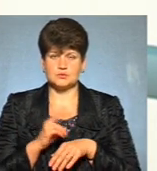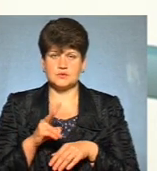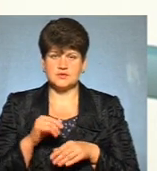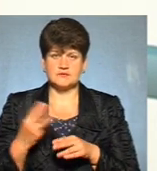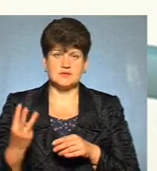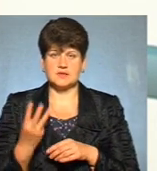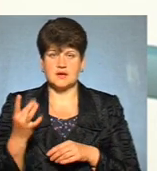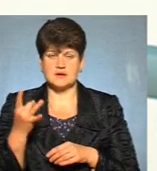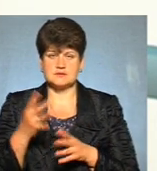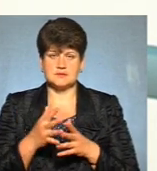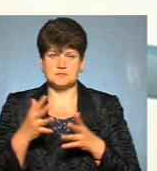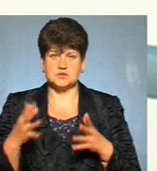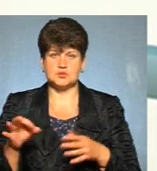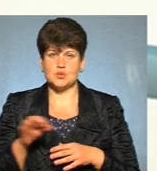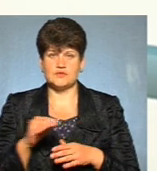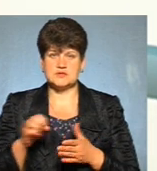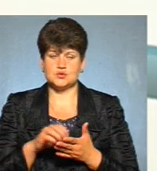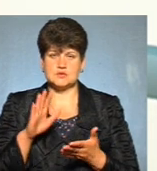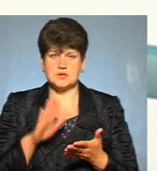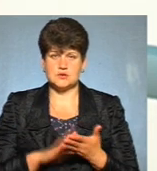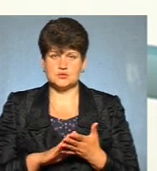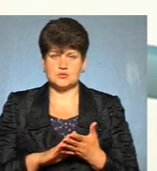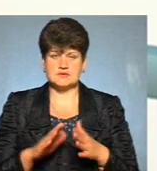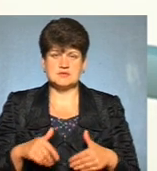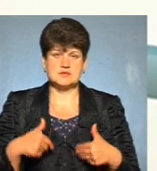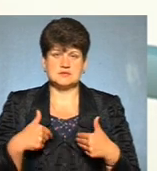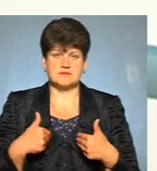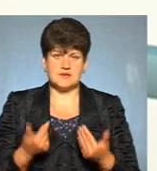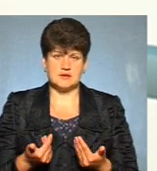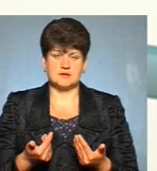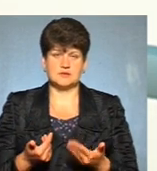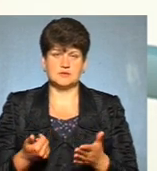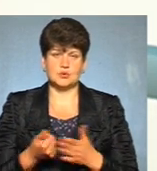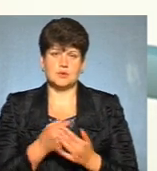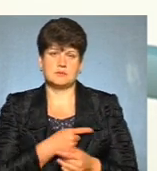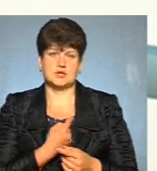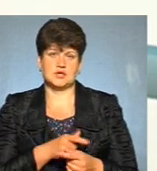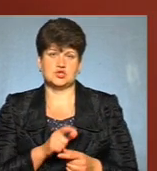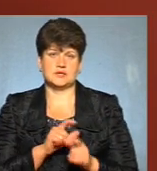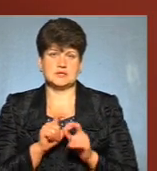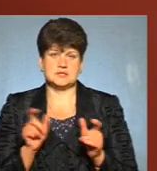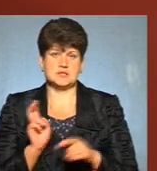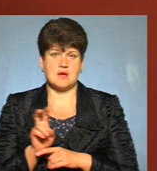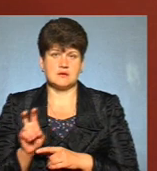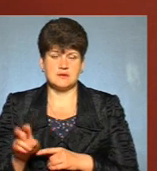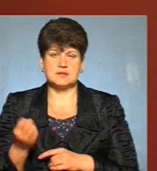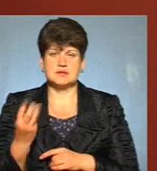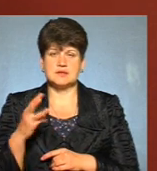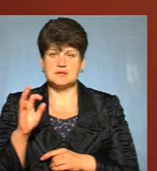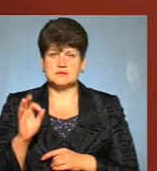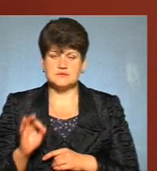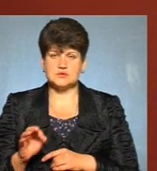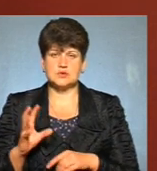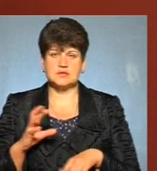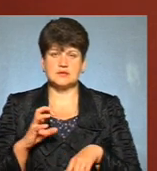більше, ніж офіційно зареєстровано за зверненнями десь до медичних закладів. 13%